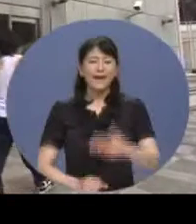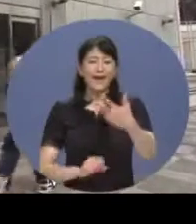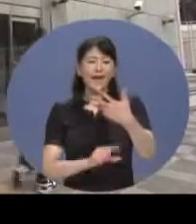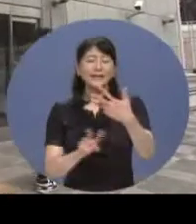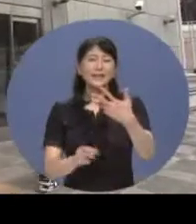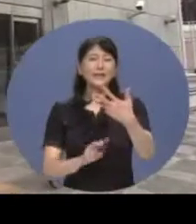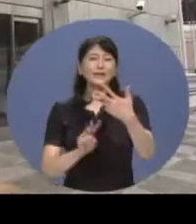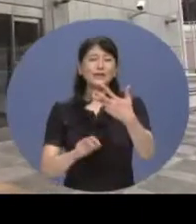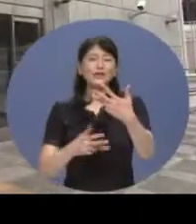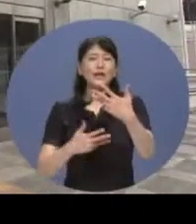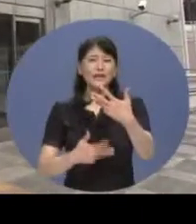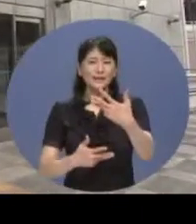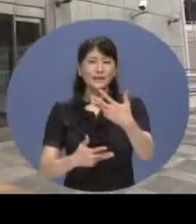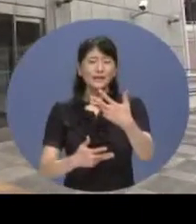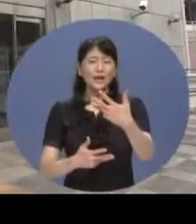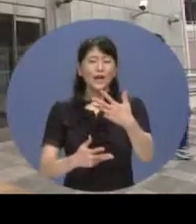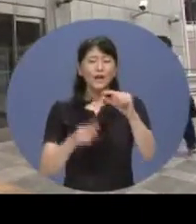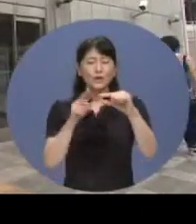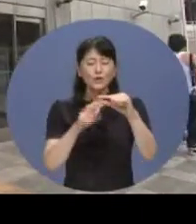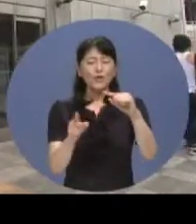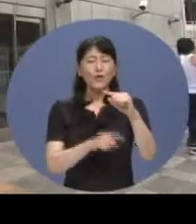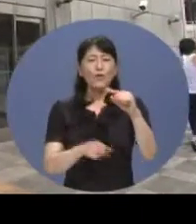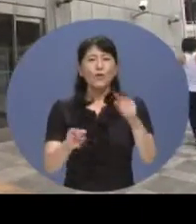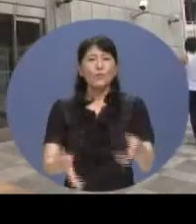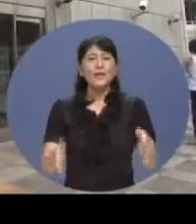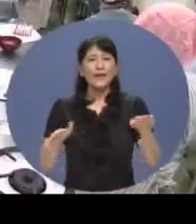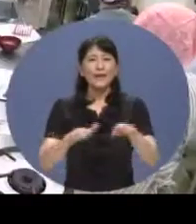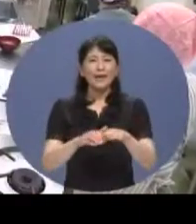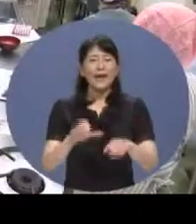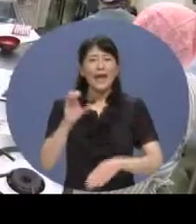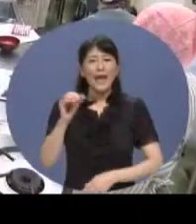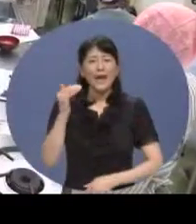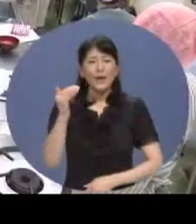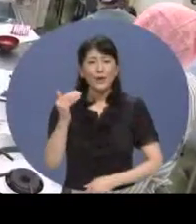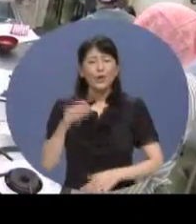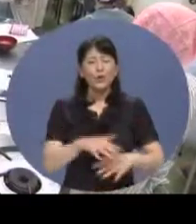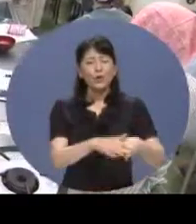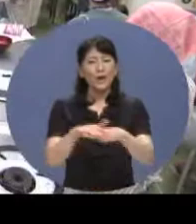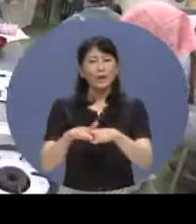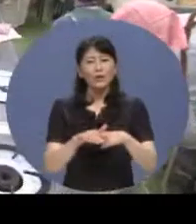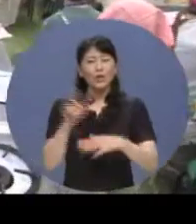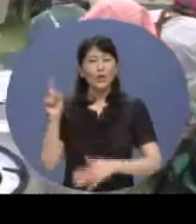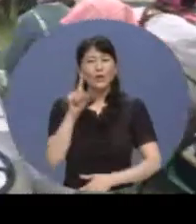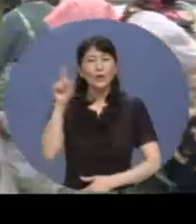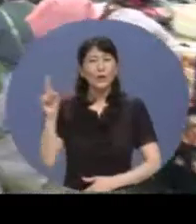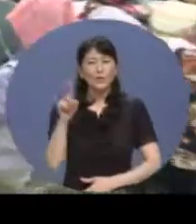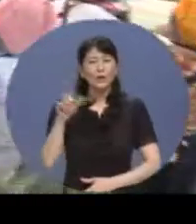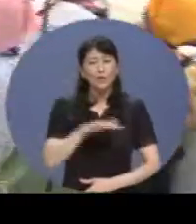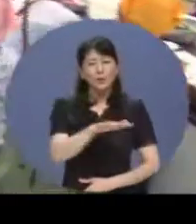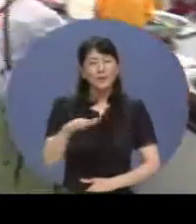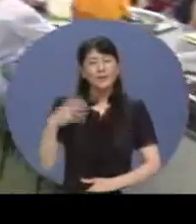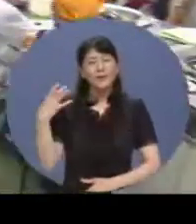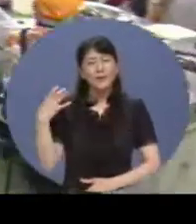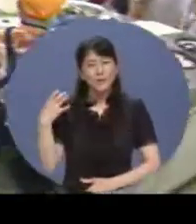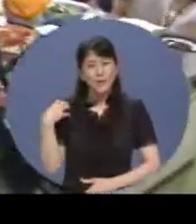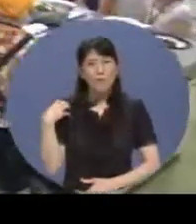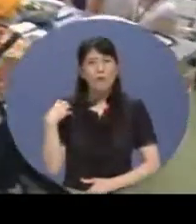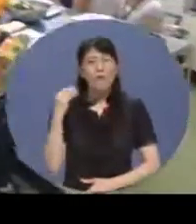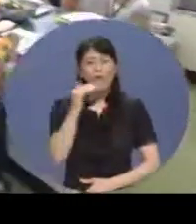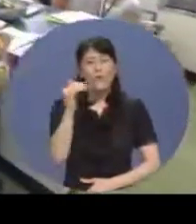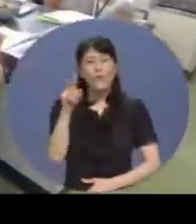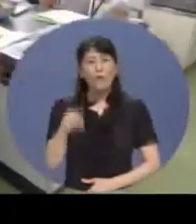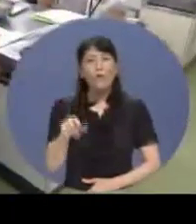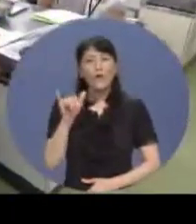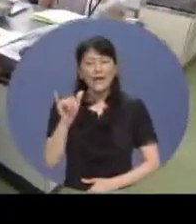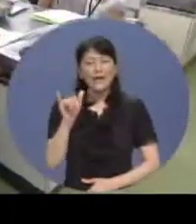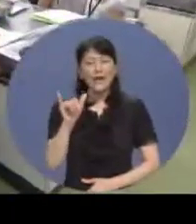8月28日、中央公民館でエコネット生駒の皆さんによるゴーヤでエコ料理教室が開